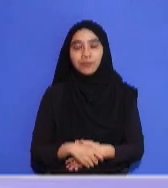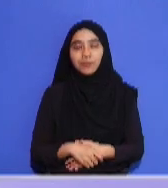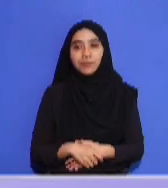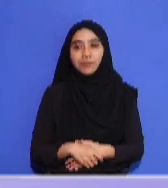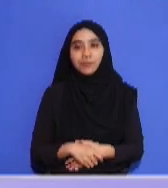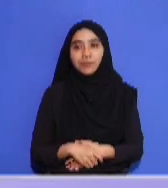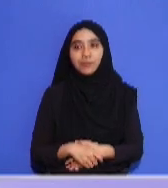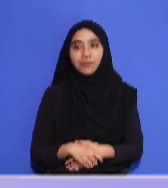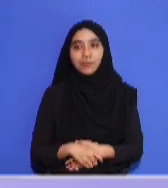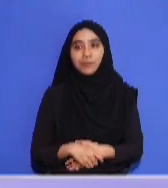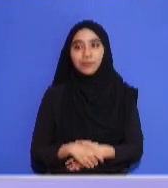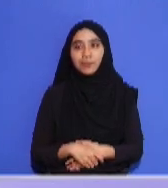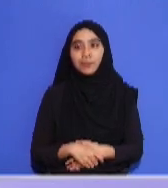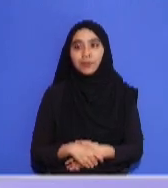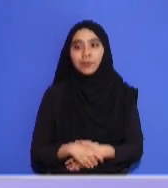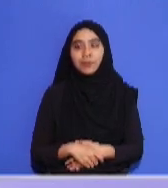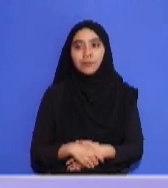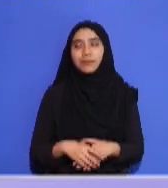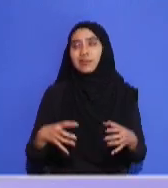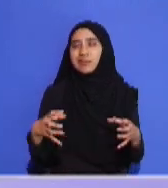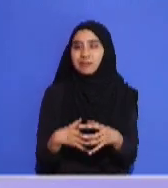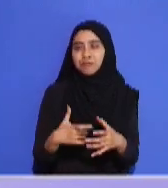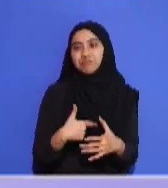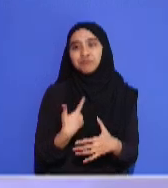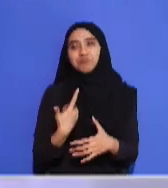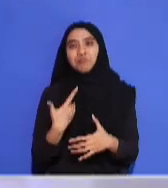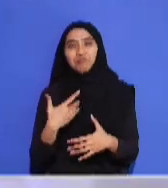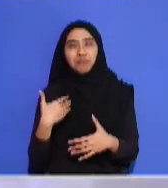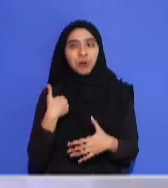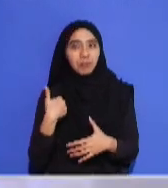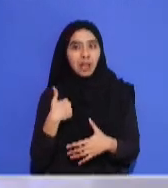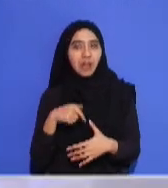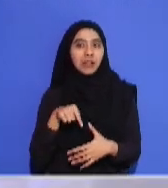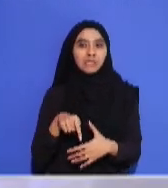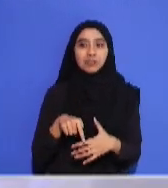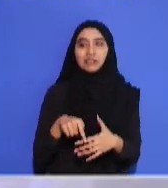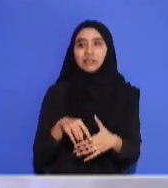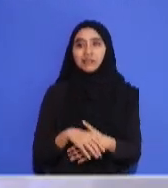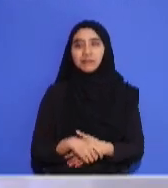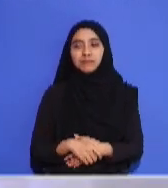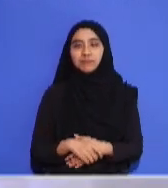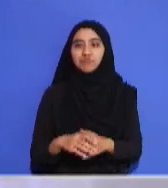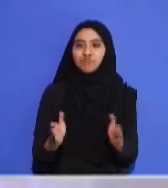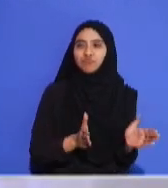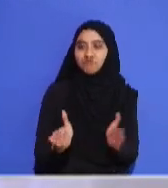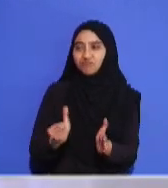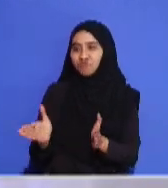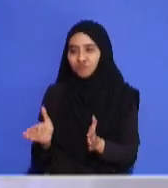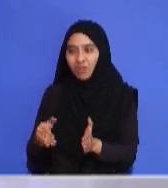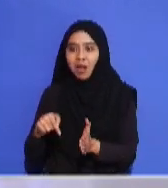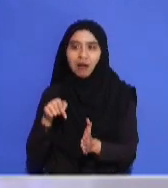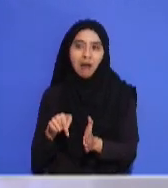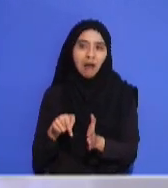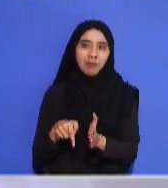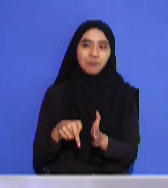ya Saudara perhimpunan pemilik dan penghuni satuan rumah susunato P3 SRS apartemen Malioboro city semakin